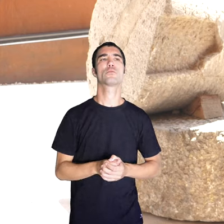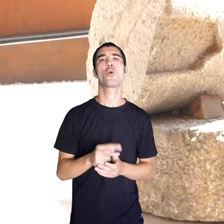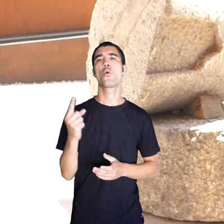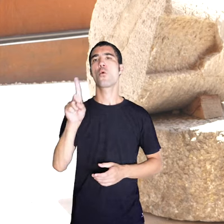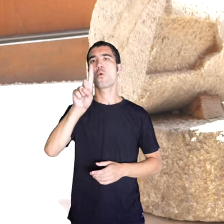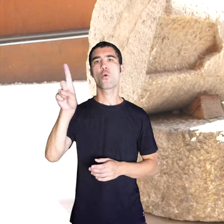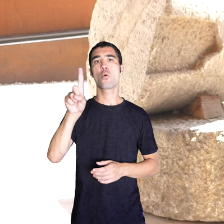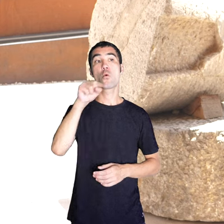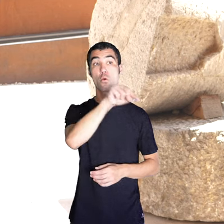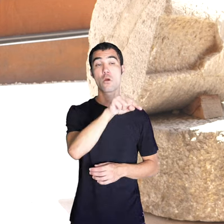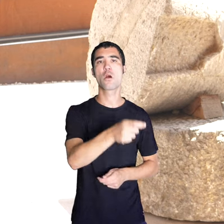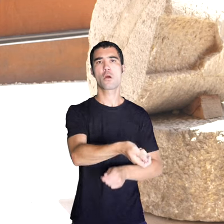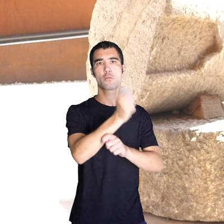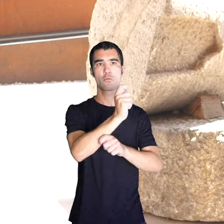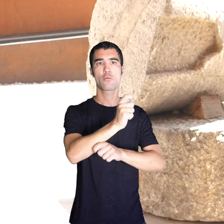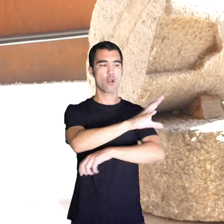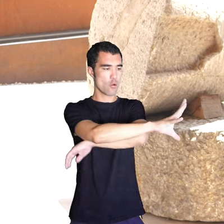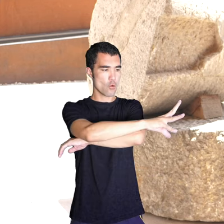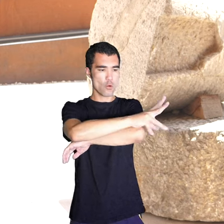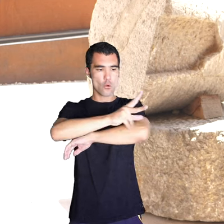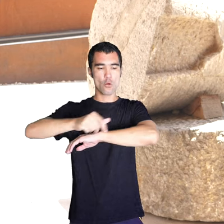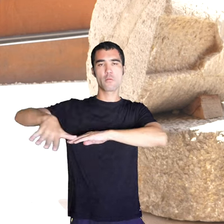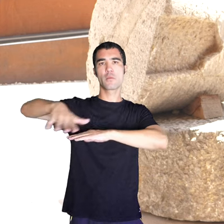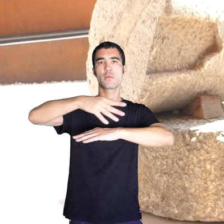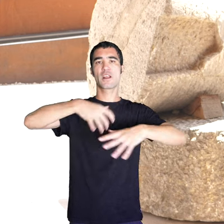una que pescava de palangre de superfície